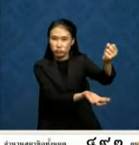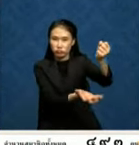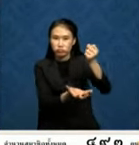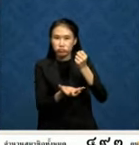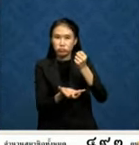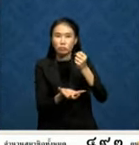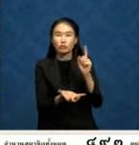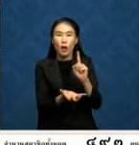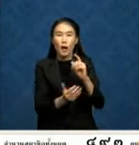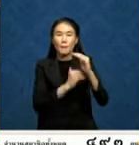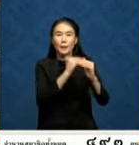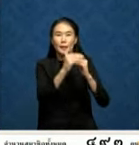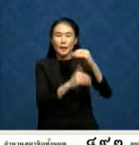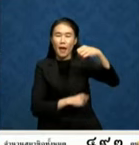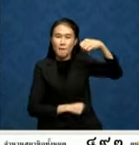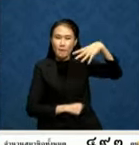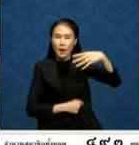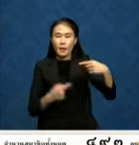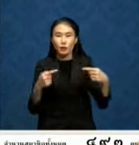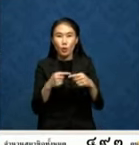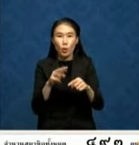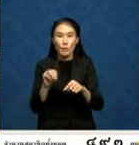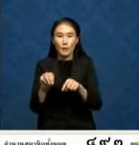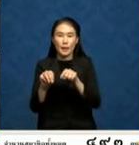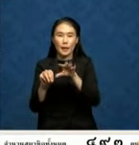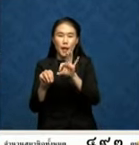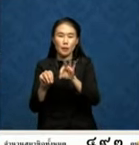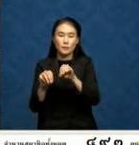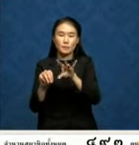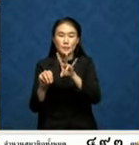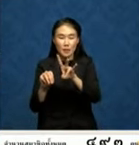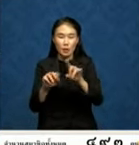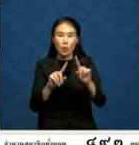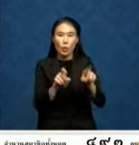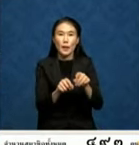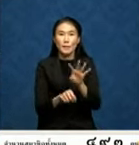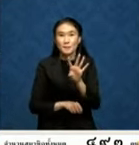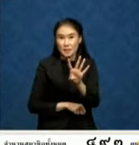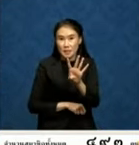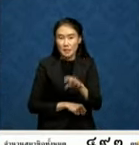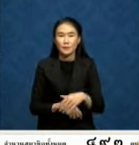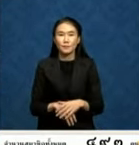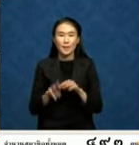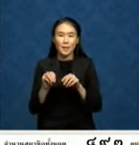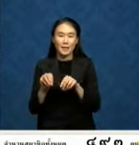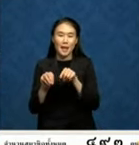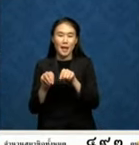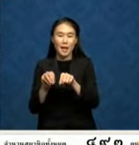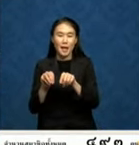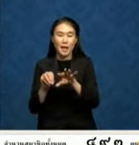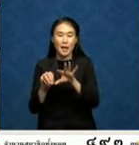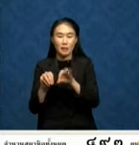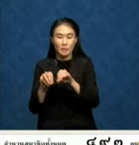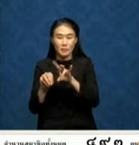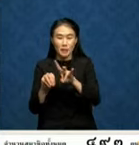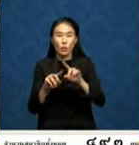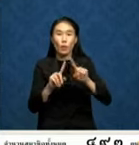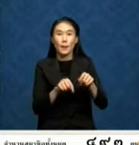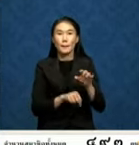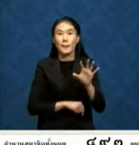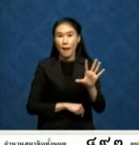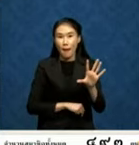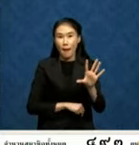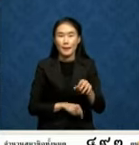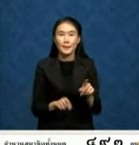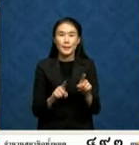ทุนพัฒนาไฟฟ้าสำหรับมาตรา97วงเล็บ4และมาตรา97วงเล็บ5และเก็บ